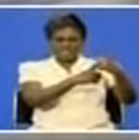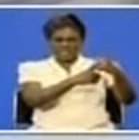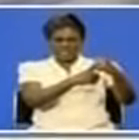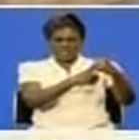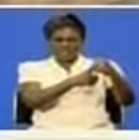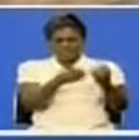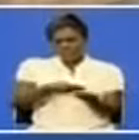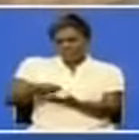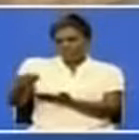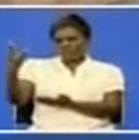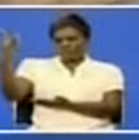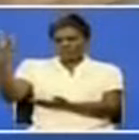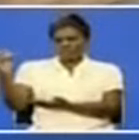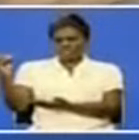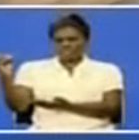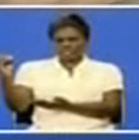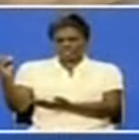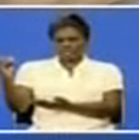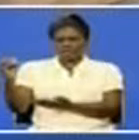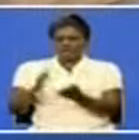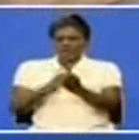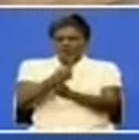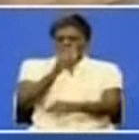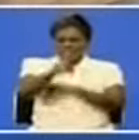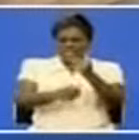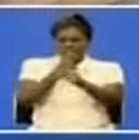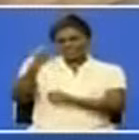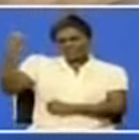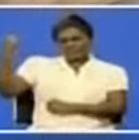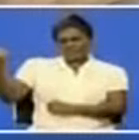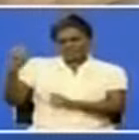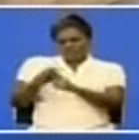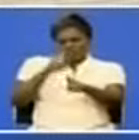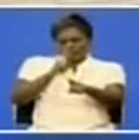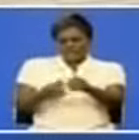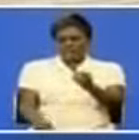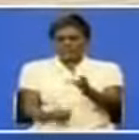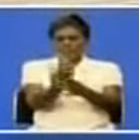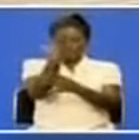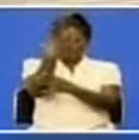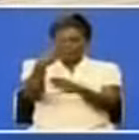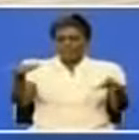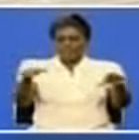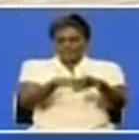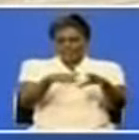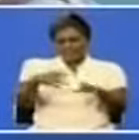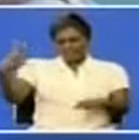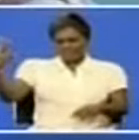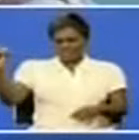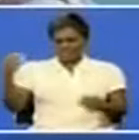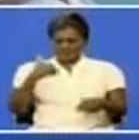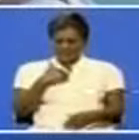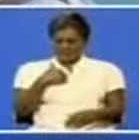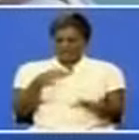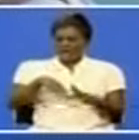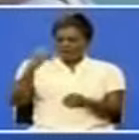it at 40 bob. Ni zaidi ya miaka 5 tangu kikundi hiki kianzishwe na kina wanachama 20.